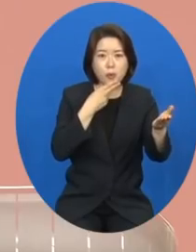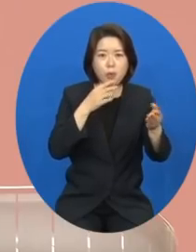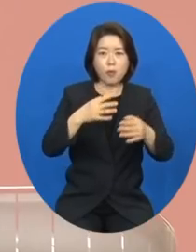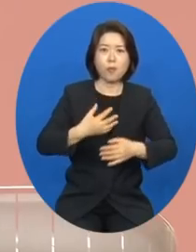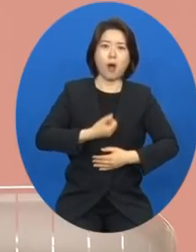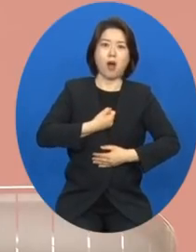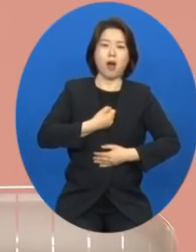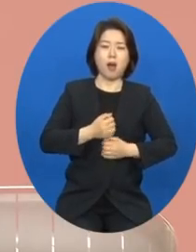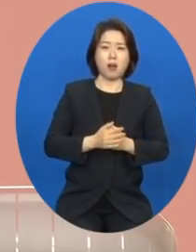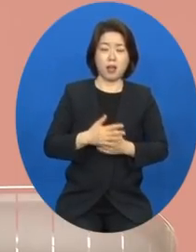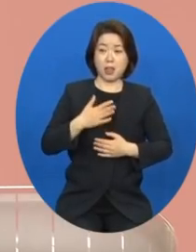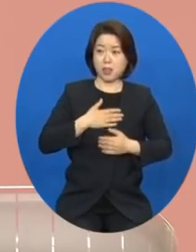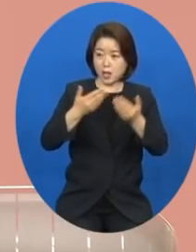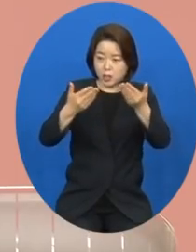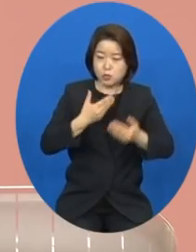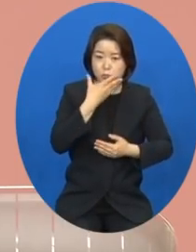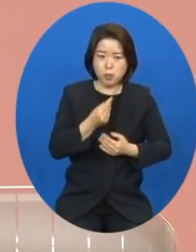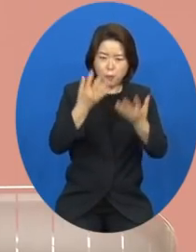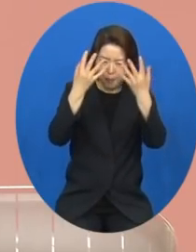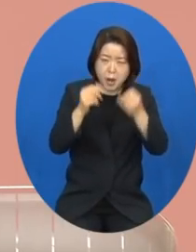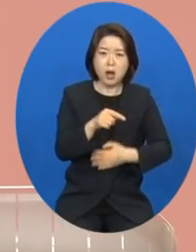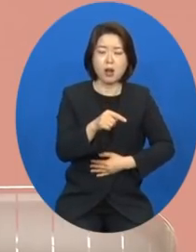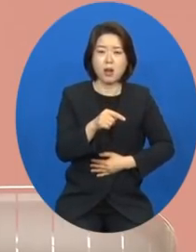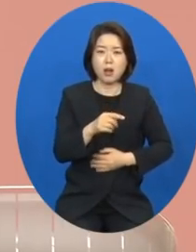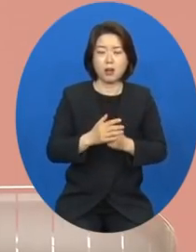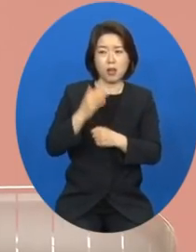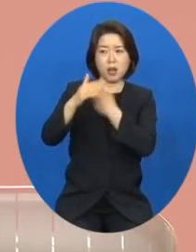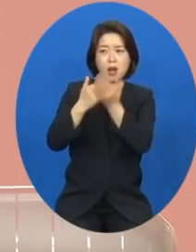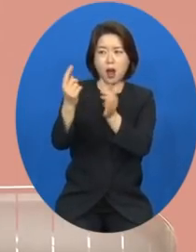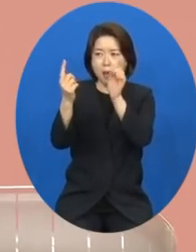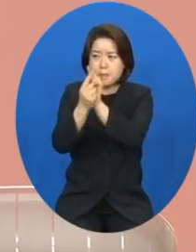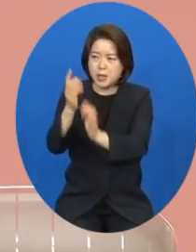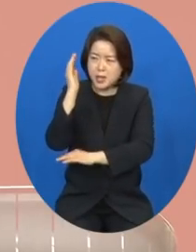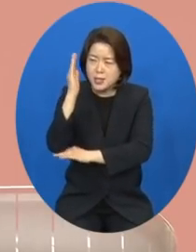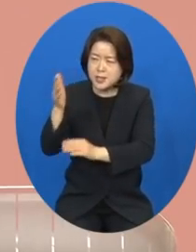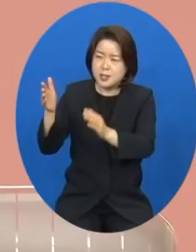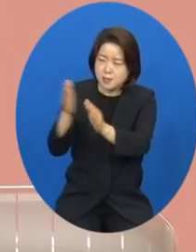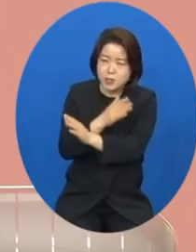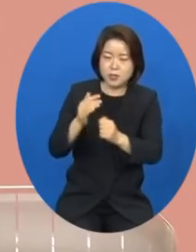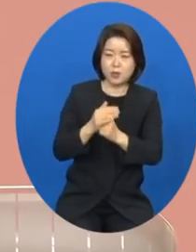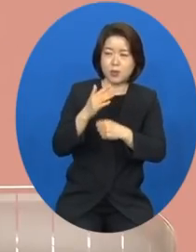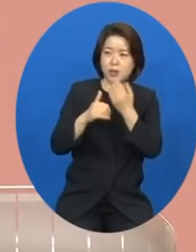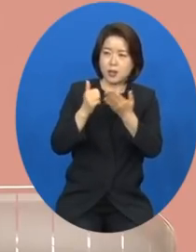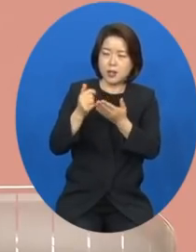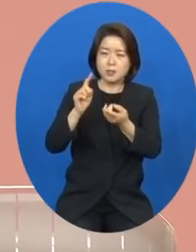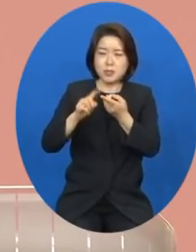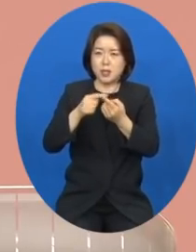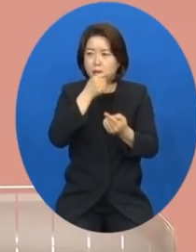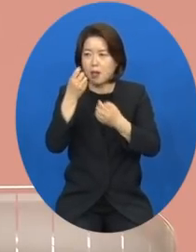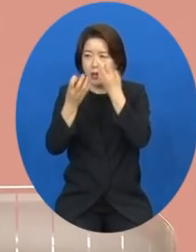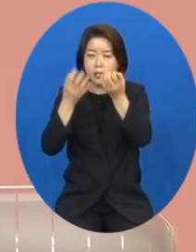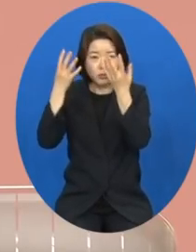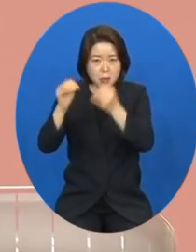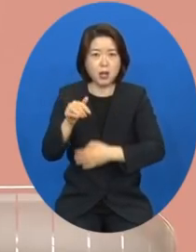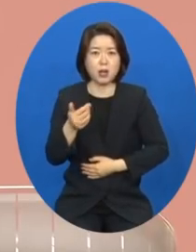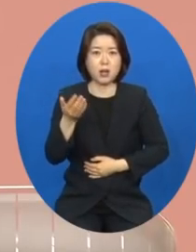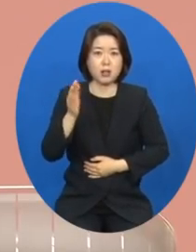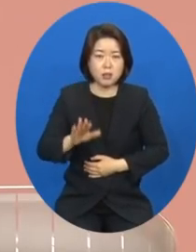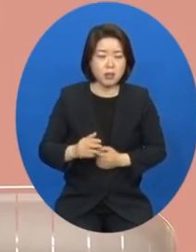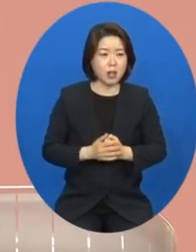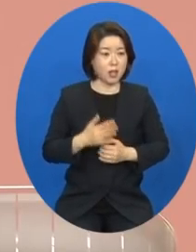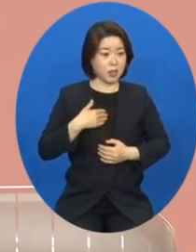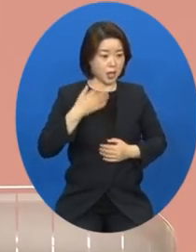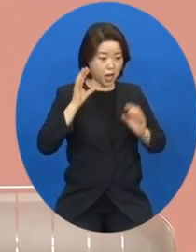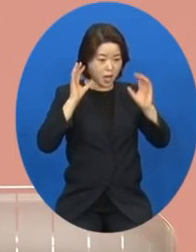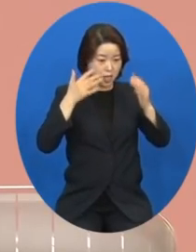나에게 주어진 보기 얼마나 많은데 하나님 만난 이야기부터 에서 하나님을 간절히 참 많은데 아이들을 위해서 정작